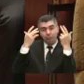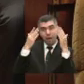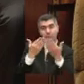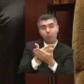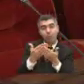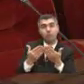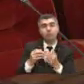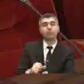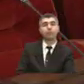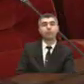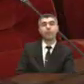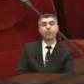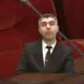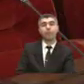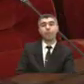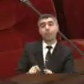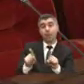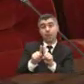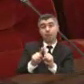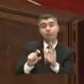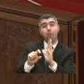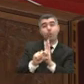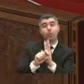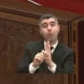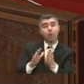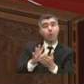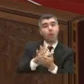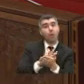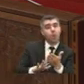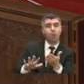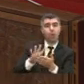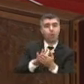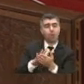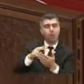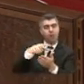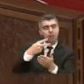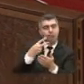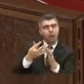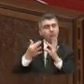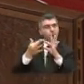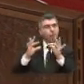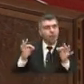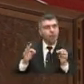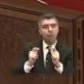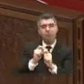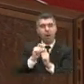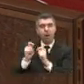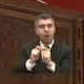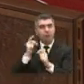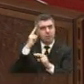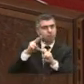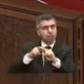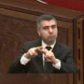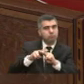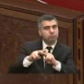على انه يكون جميع المواضيع اللي تكون موضوع اختلاف تكون موضوع نقاش هادئ ورزين من